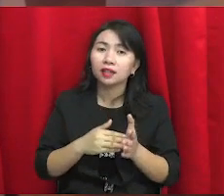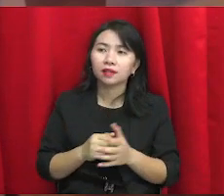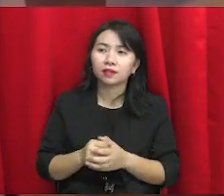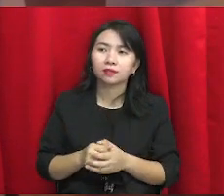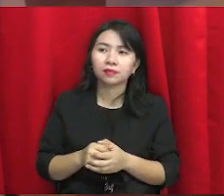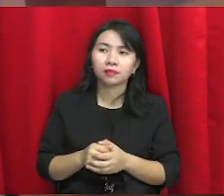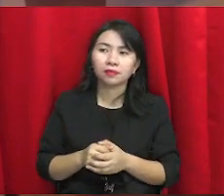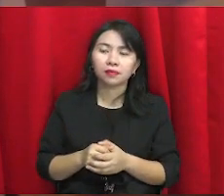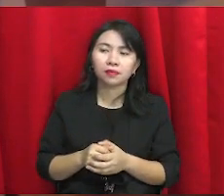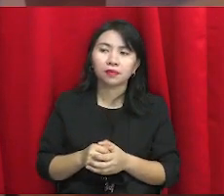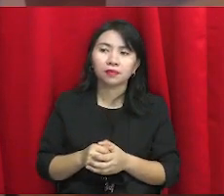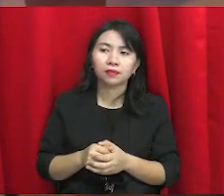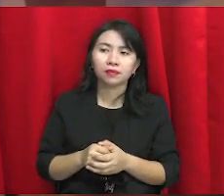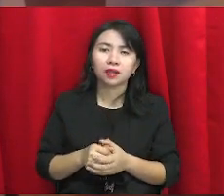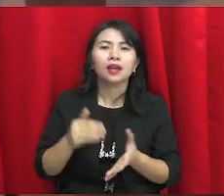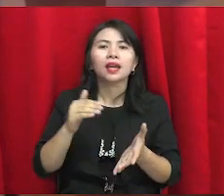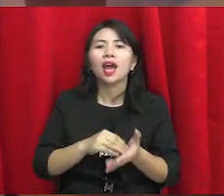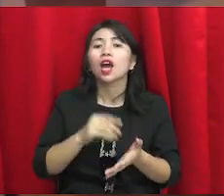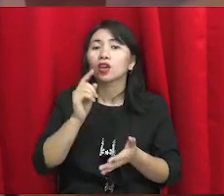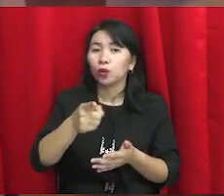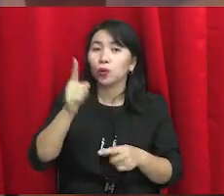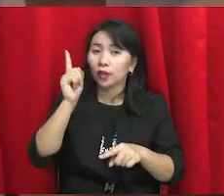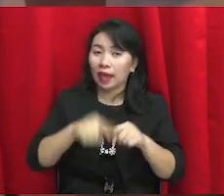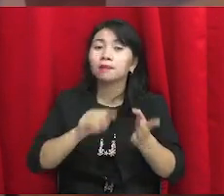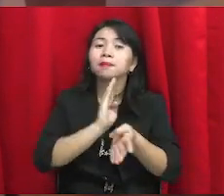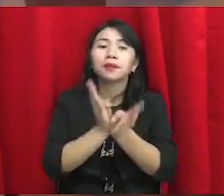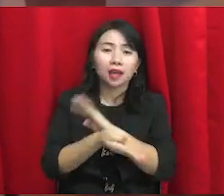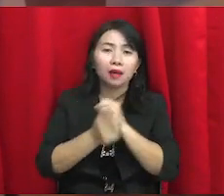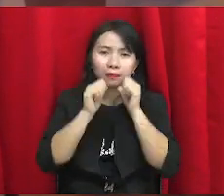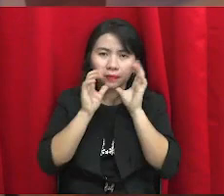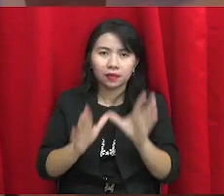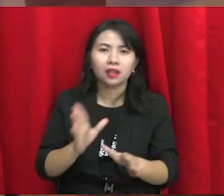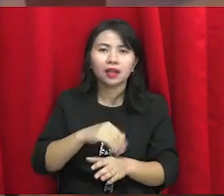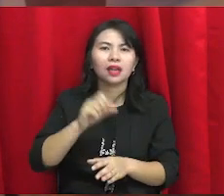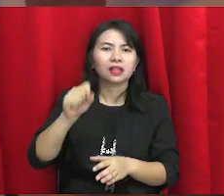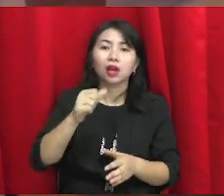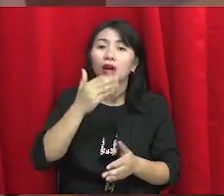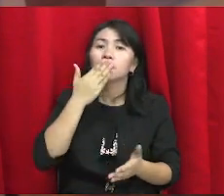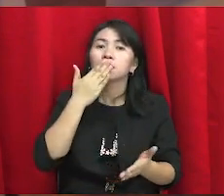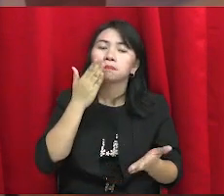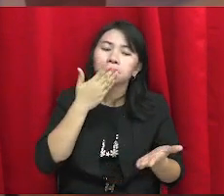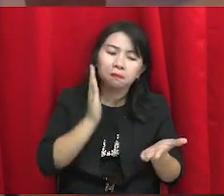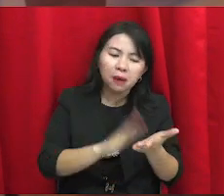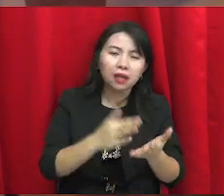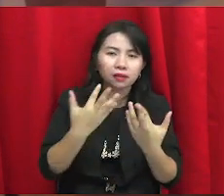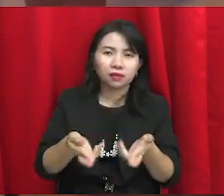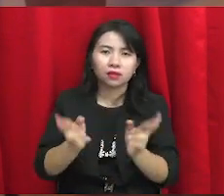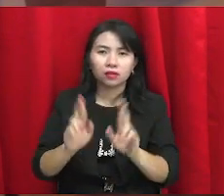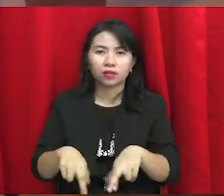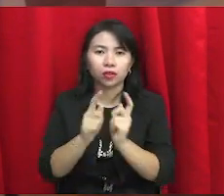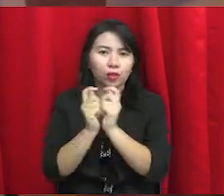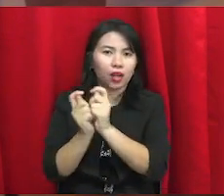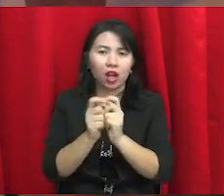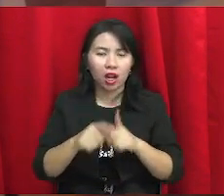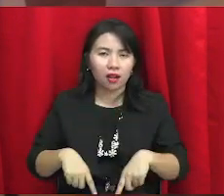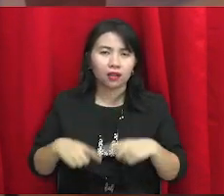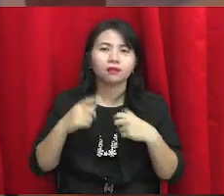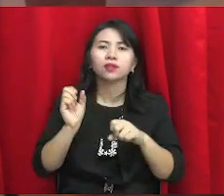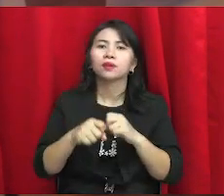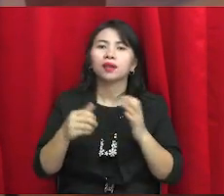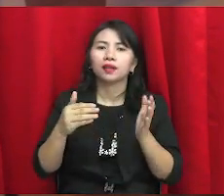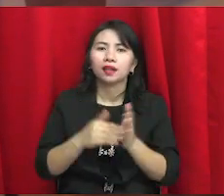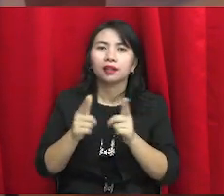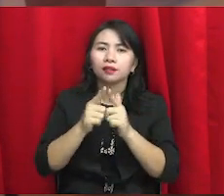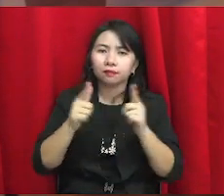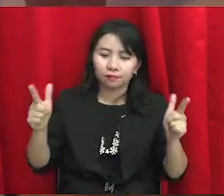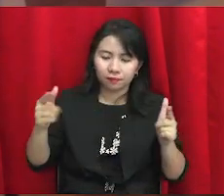it's a no po talaga dahil hindi ka nga magiging blessing, hindi magiging maganda yung outcome ng pagsasama ninyo. Kaya napakaganda po ng bagay na ito